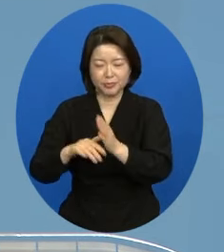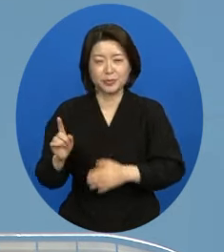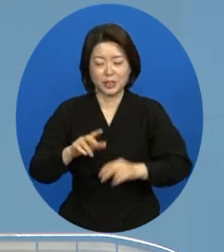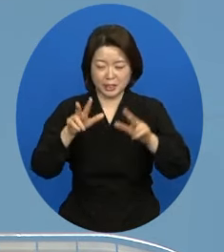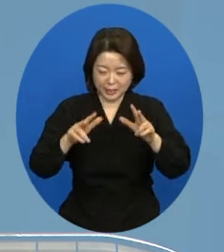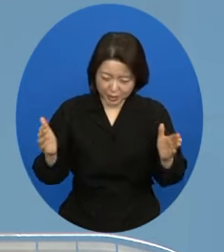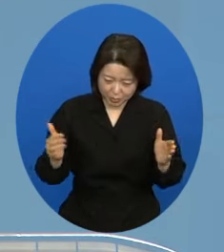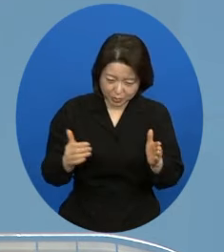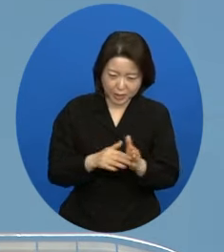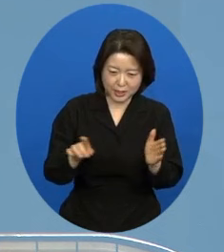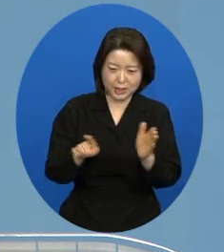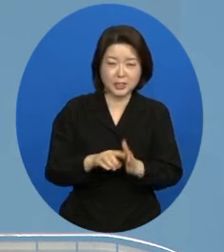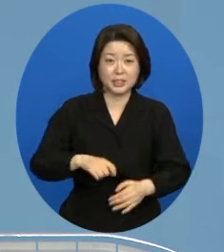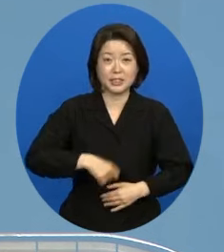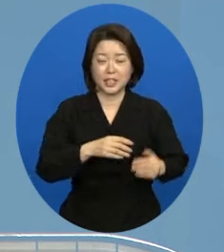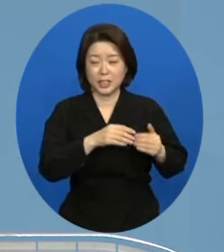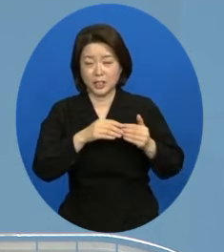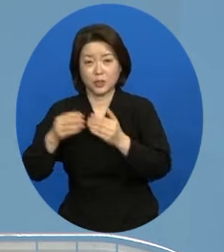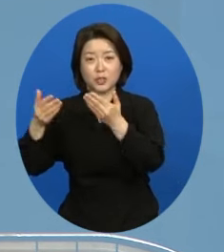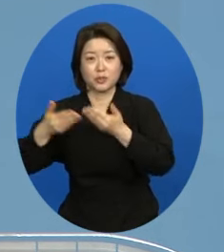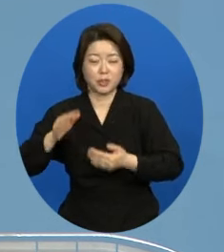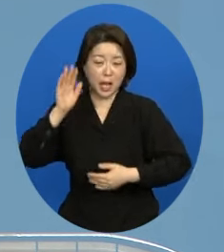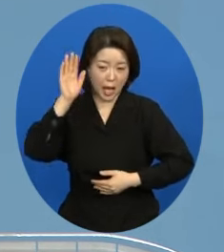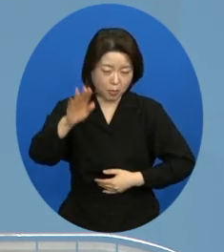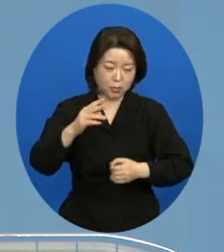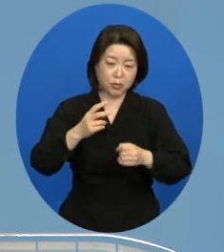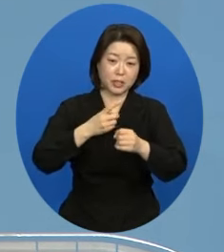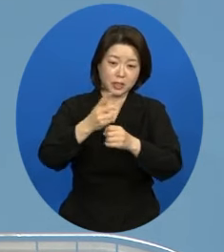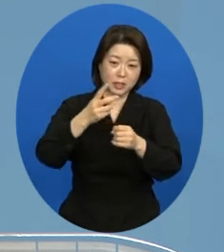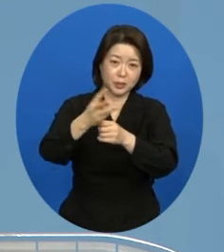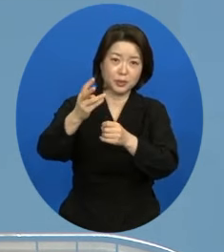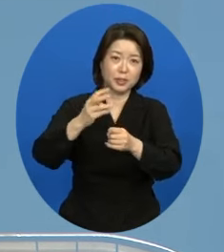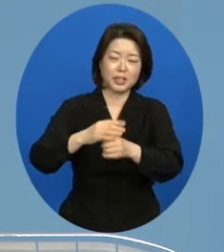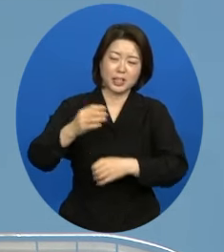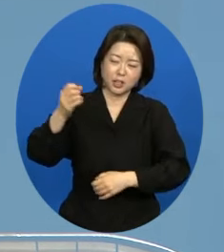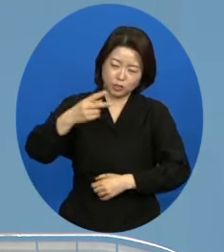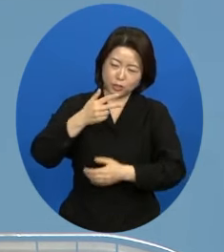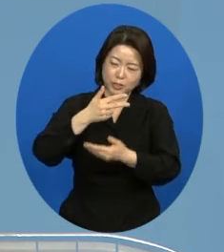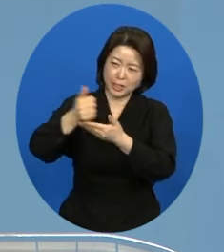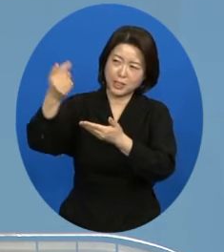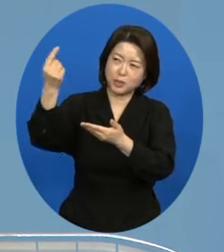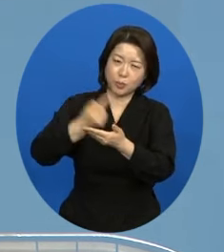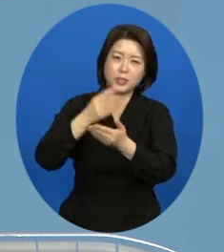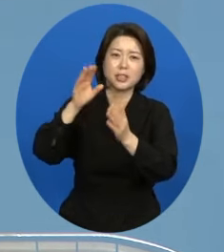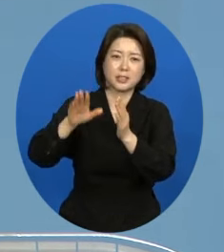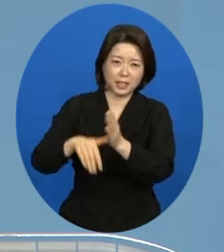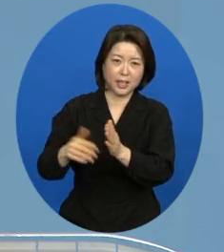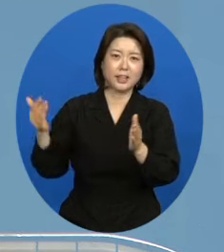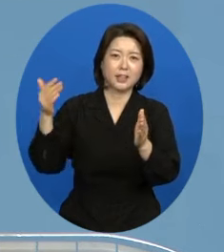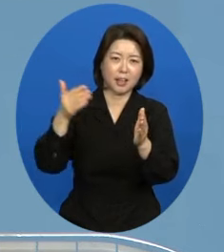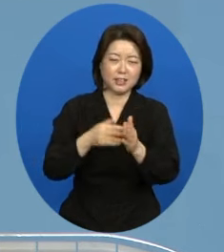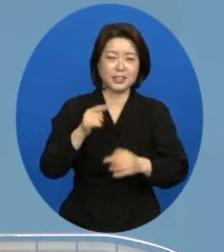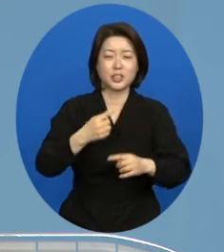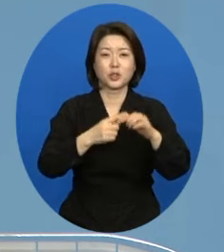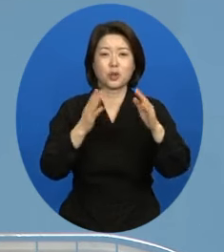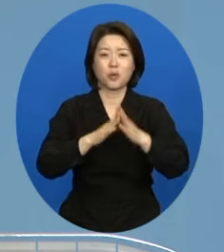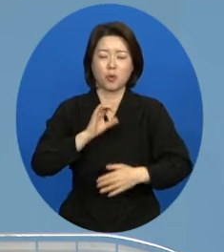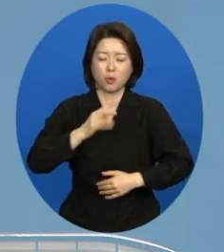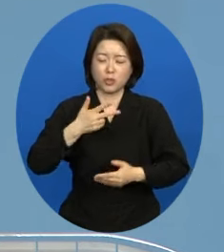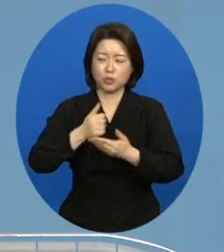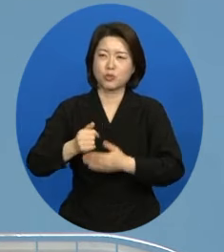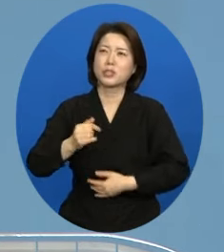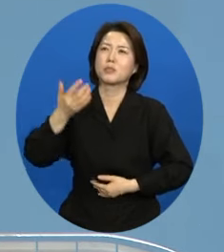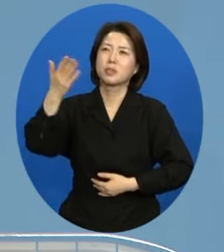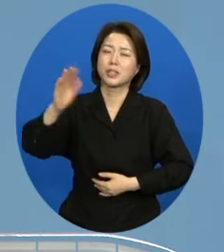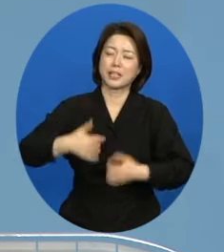신실 역사해 주셨는데 앞으로 10년 20년 30년 아니 주님이 다시 오시는 그날까지이 교회가 오직 주님께만 기쁨이